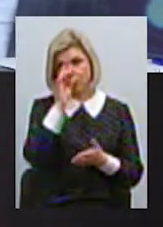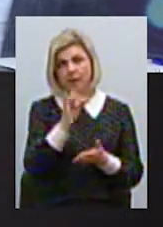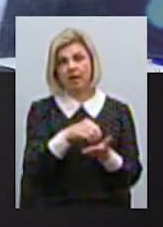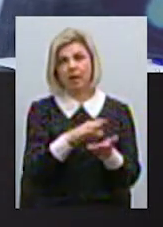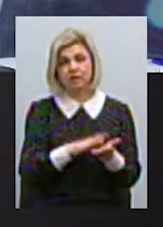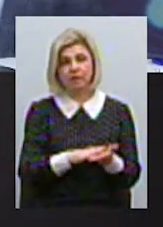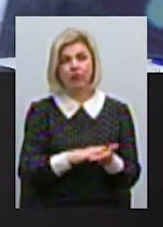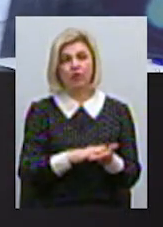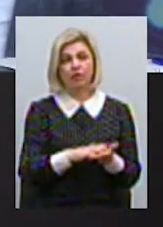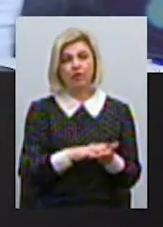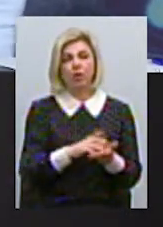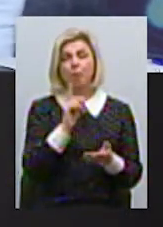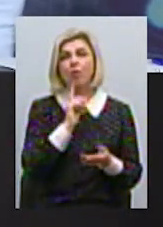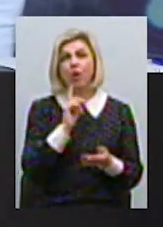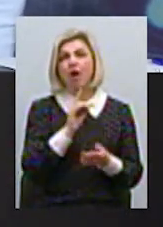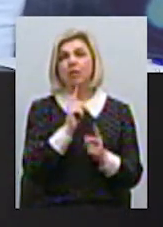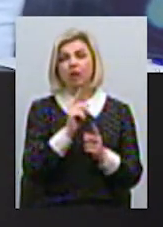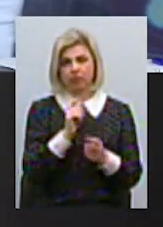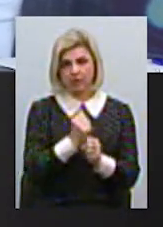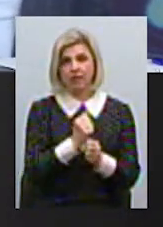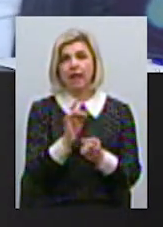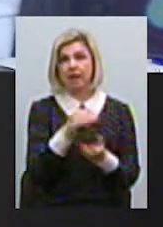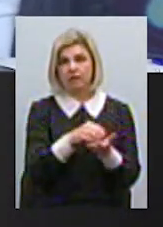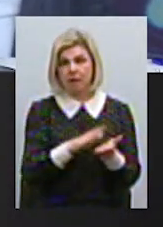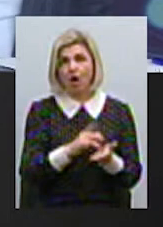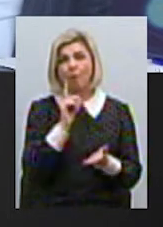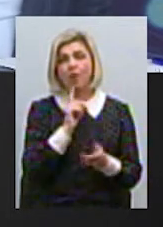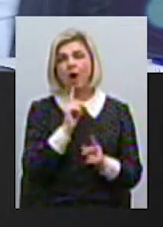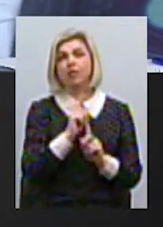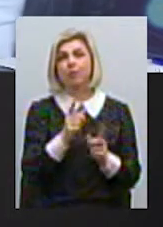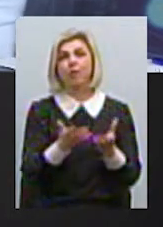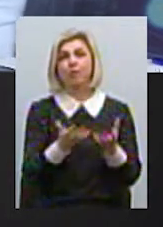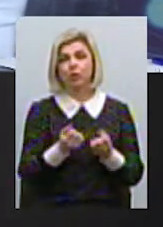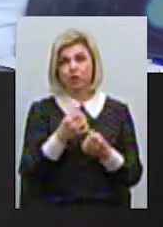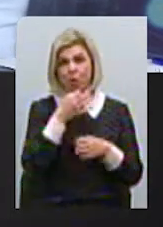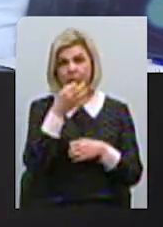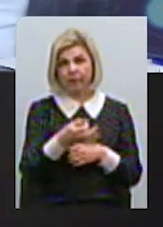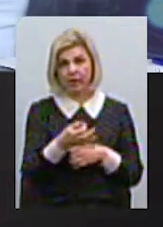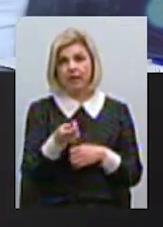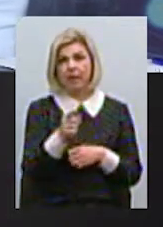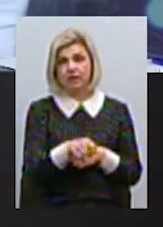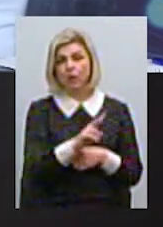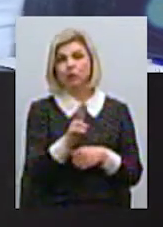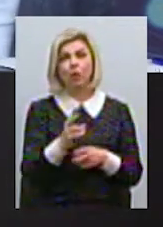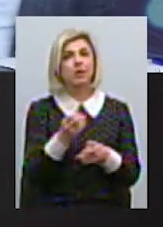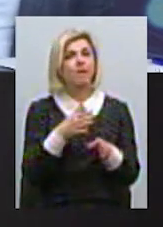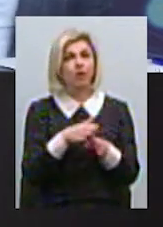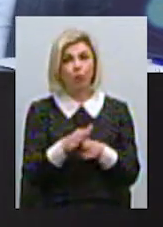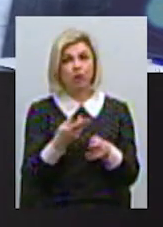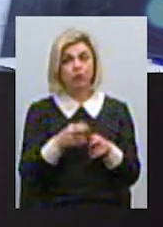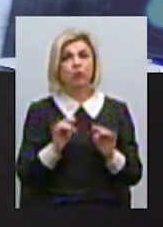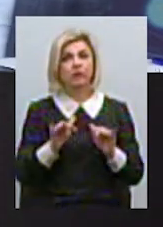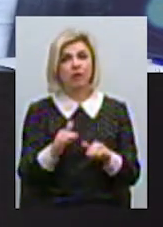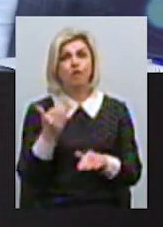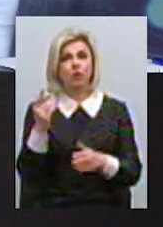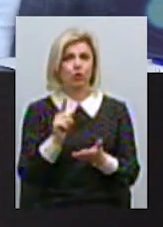право проводити реєстрацію, допоки не буде відповіді. Ті реєстратори, які не виконують цю дію, вони мають